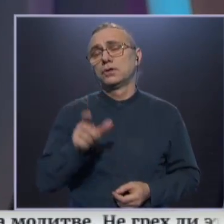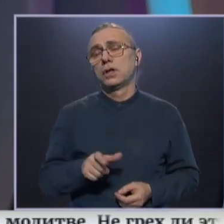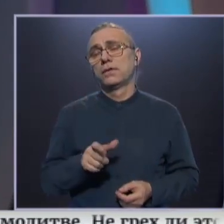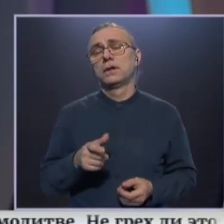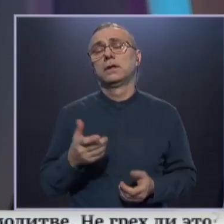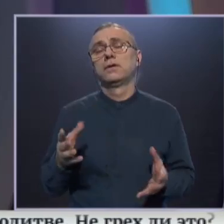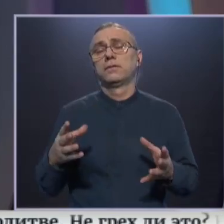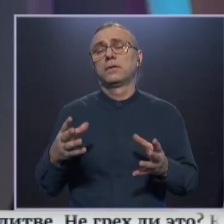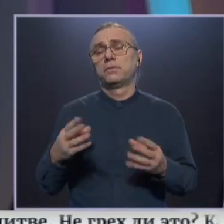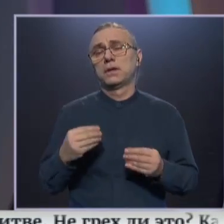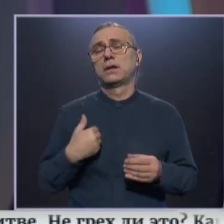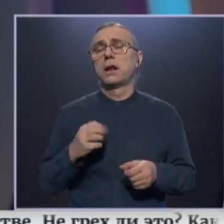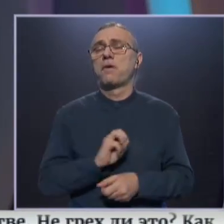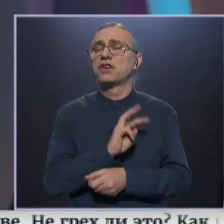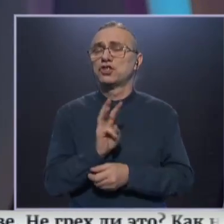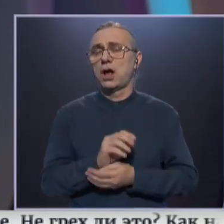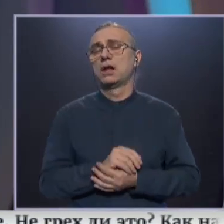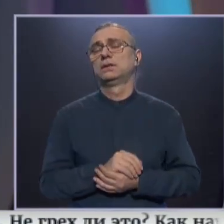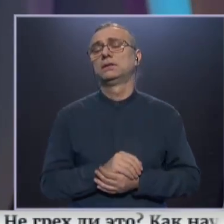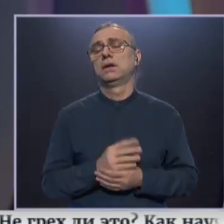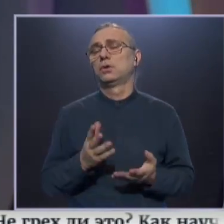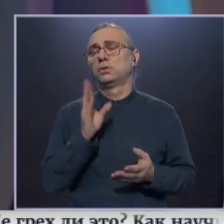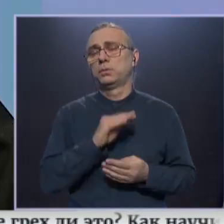она мне очень утешает. А можно ли так делать? Спасибо.